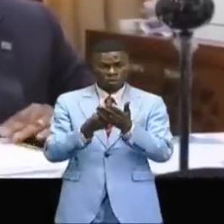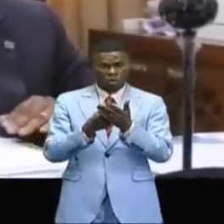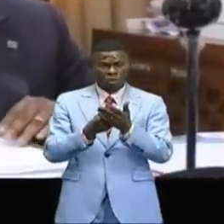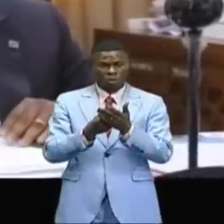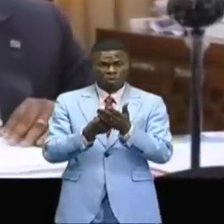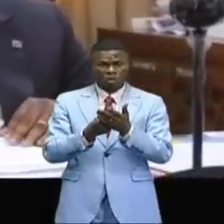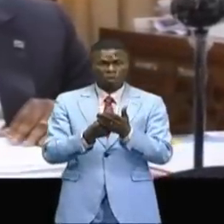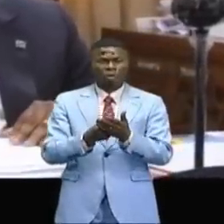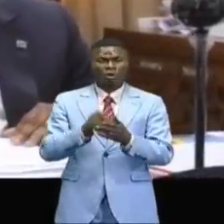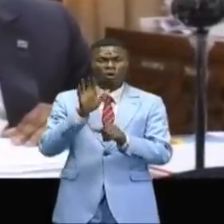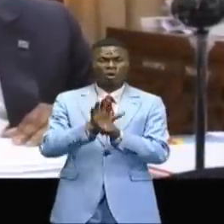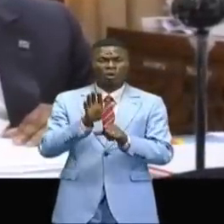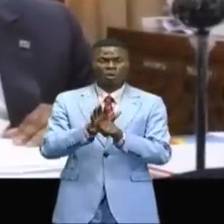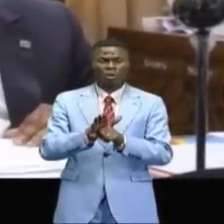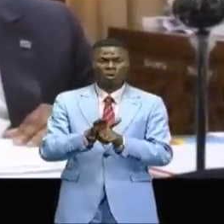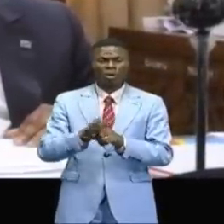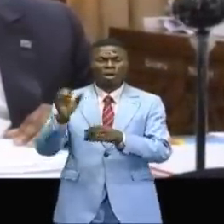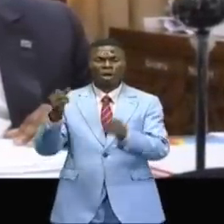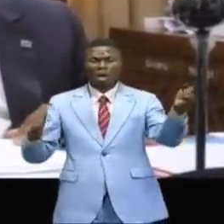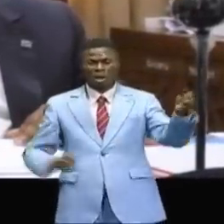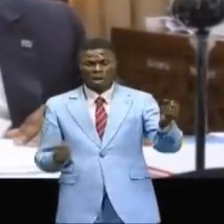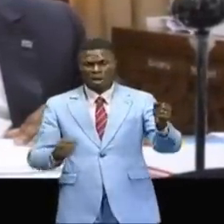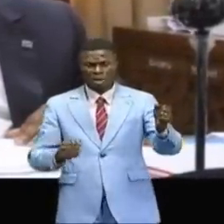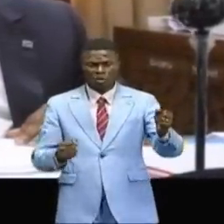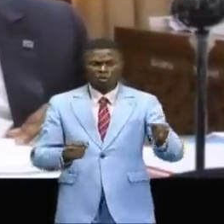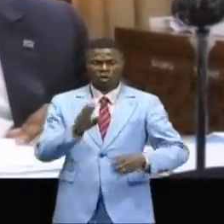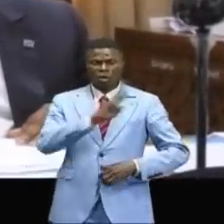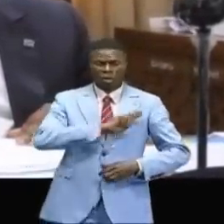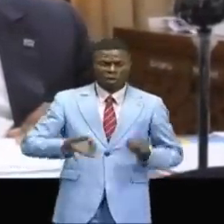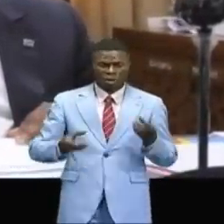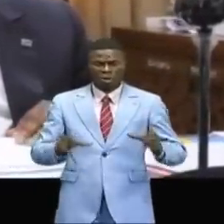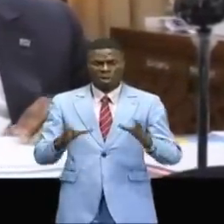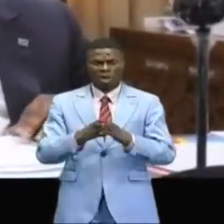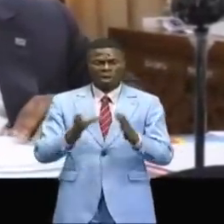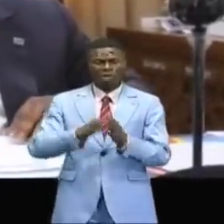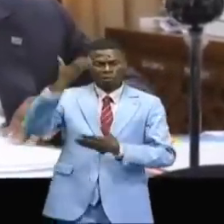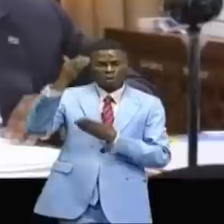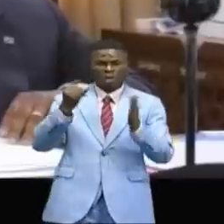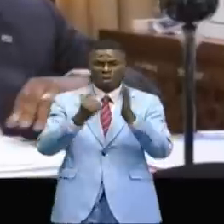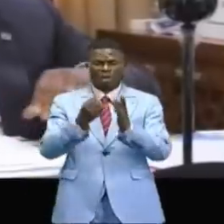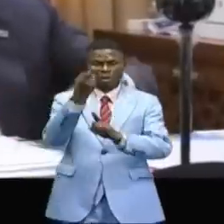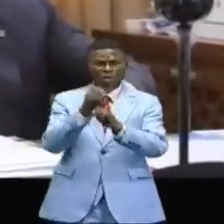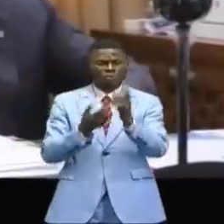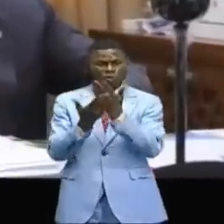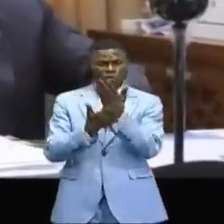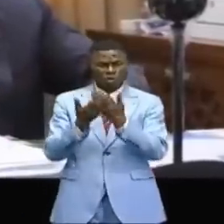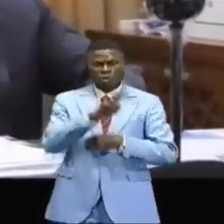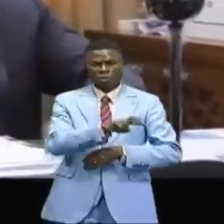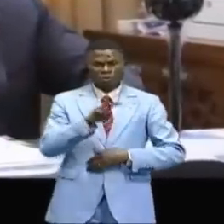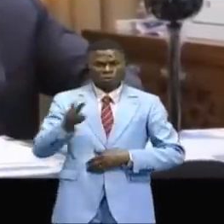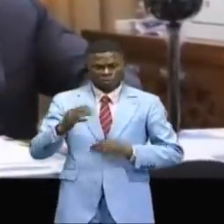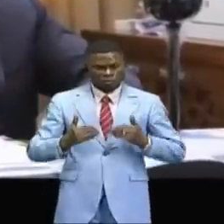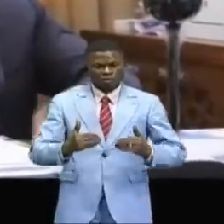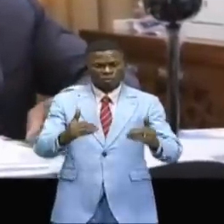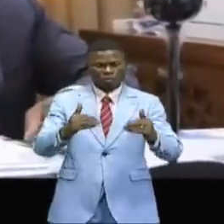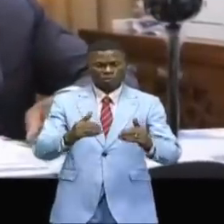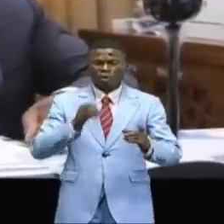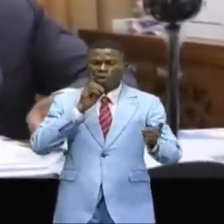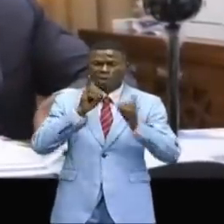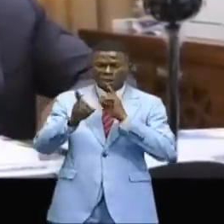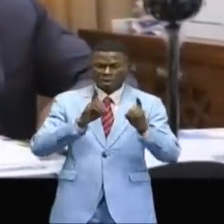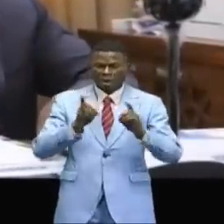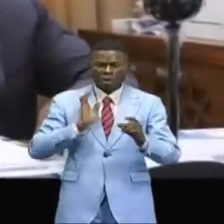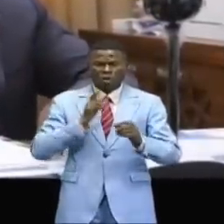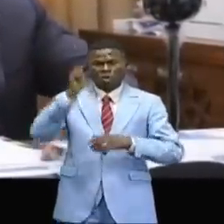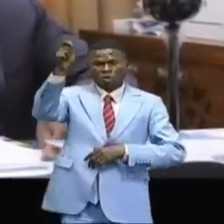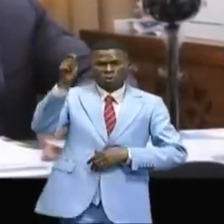tenue de la tripartite Angola, République démocratique du Congo, Luanda le 6 juillet 2022, la poursuite des hostilités entre notre